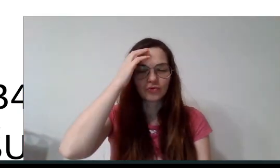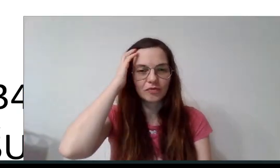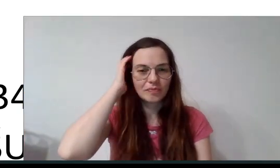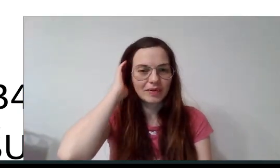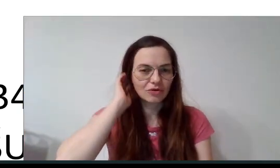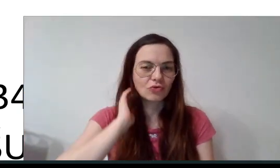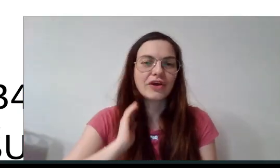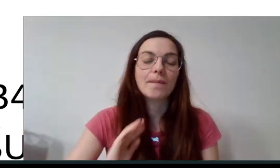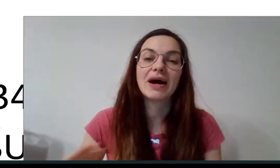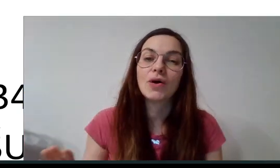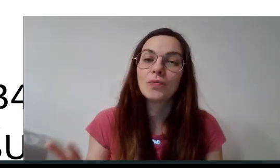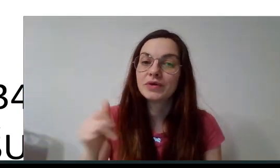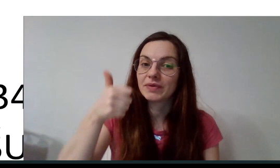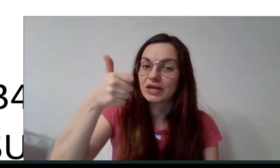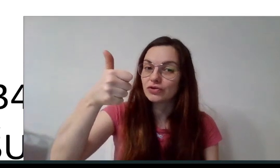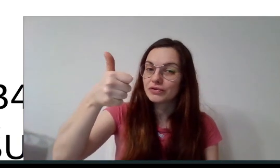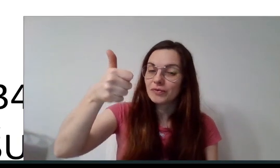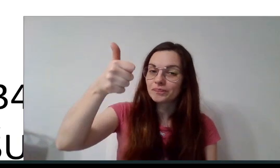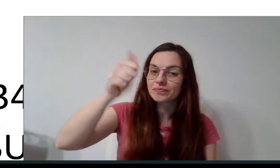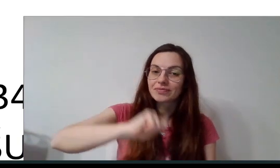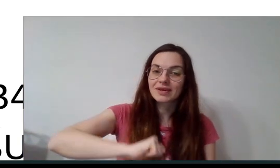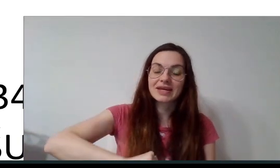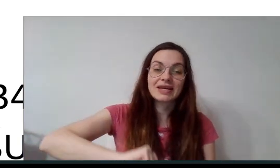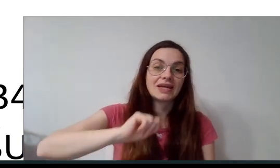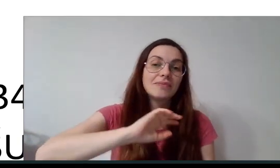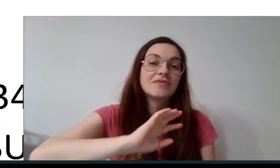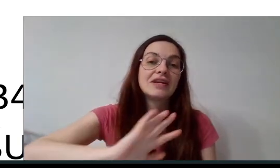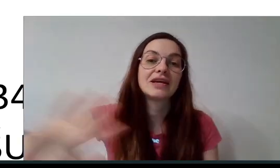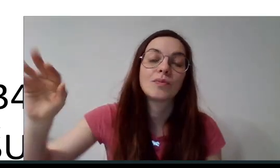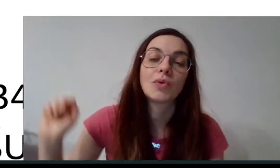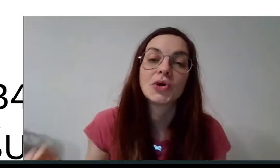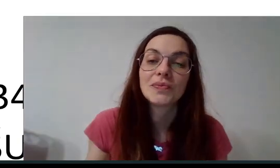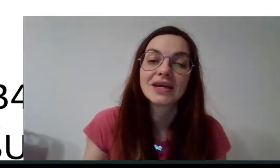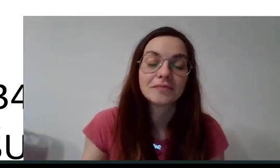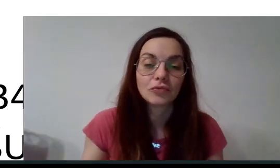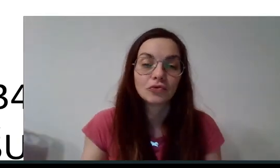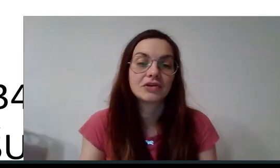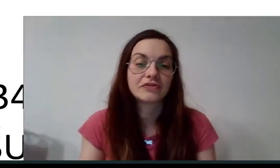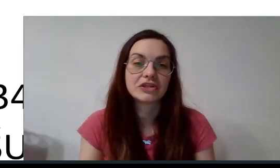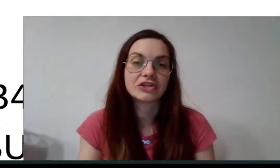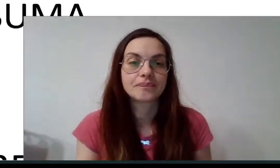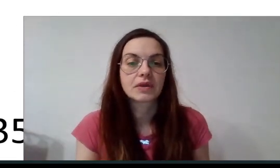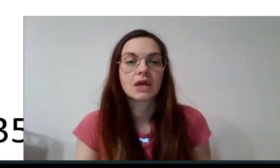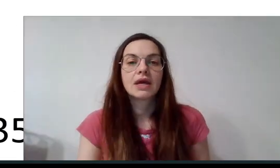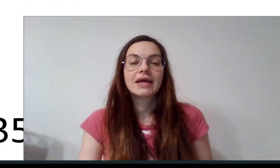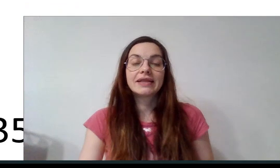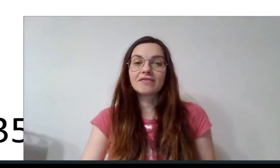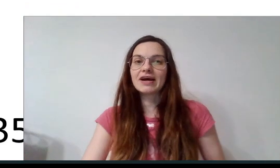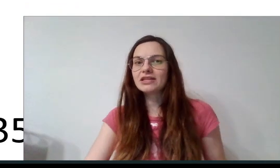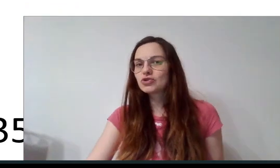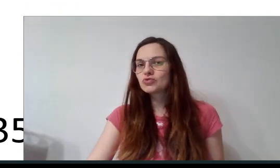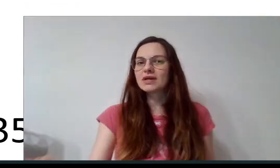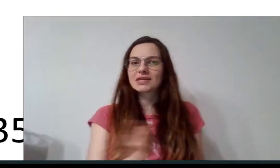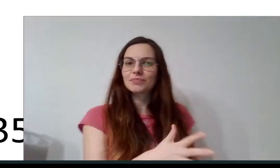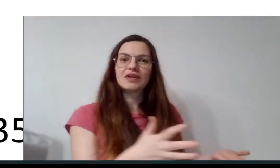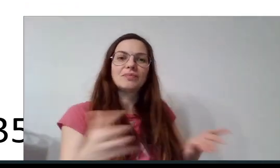ovom parku. Der Baum, ima jedno drvo. I ima viele Bäume, puno drveća. Der Wald je šuma.